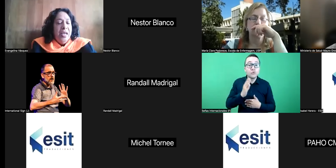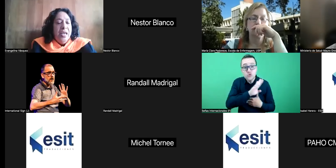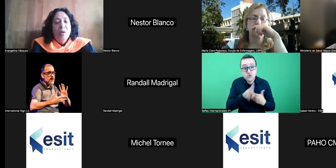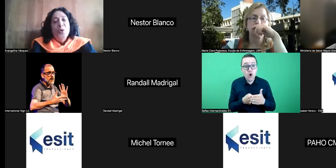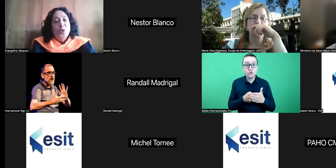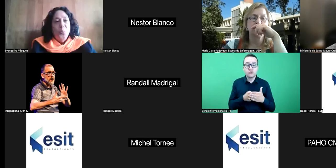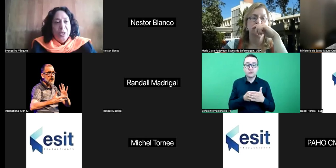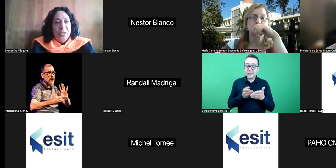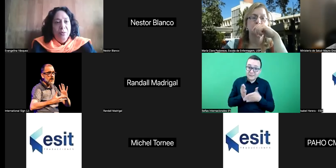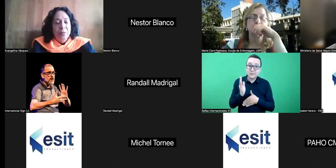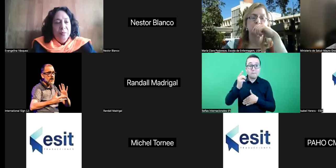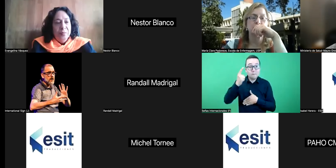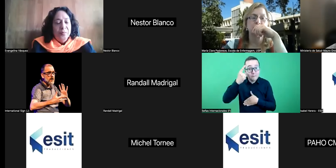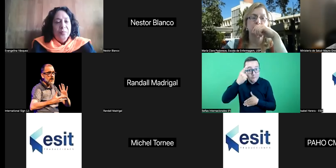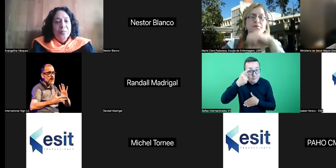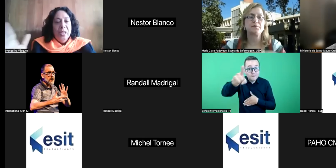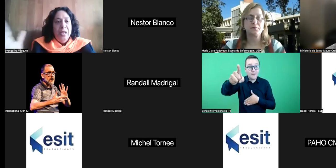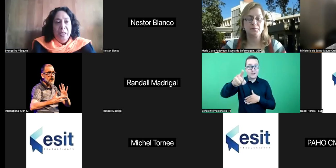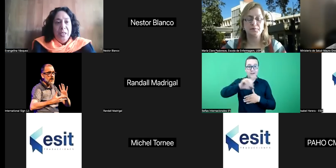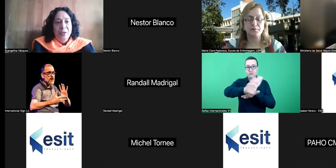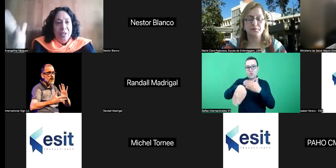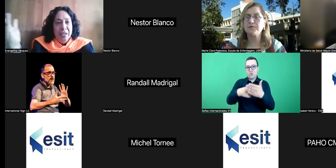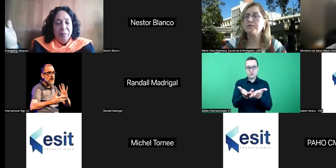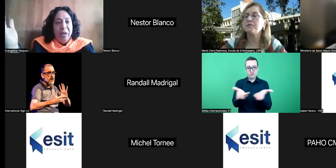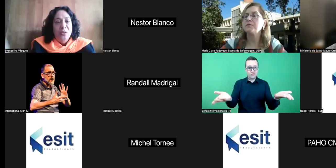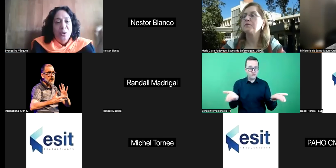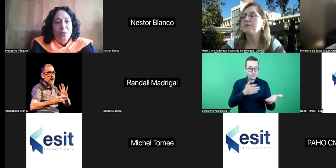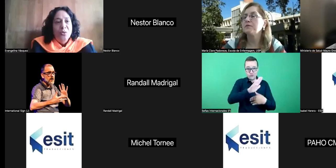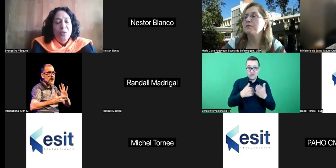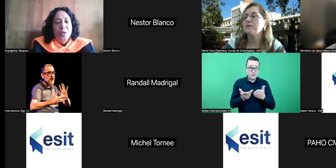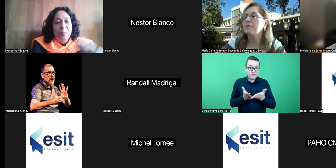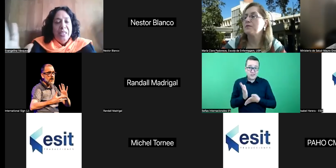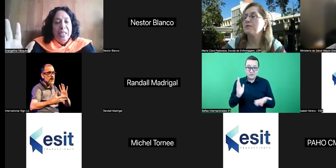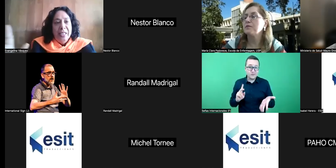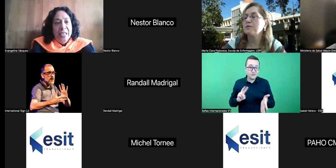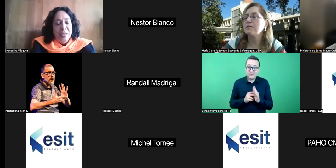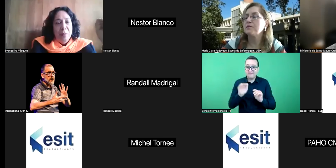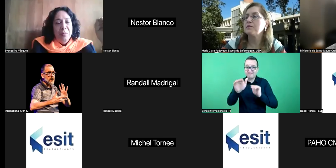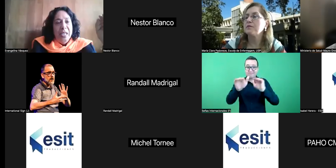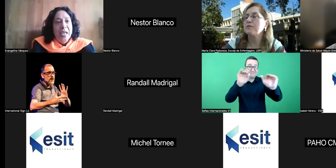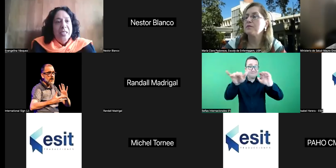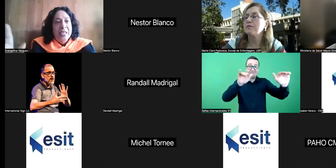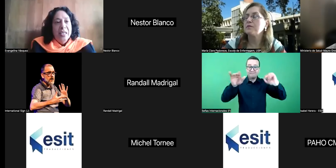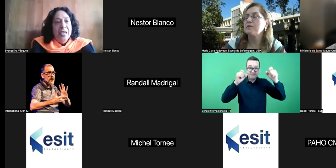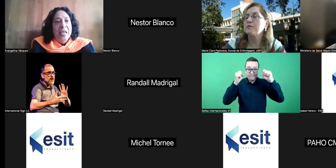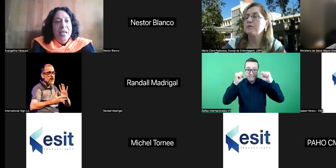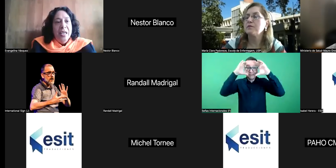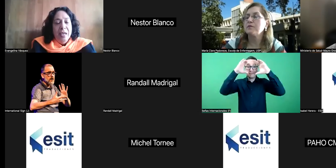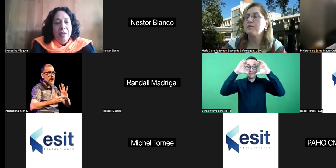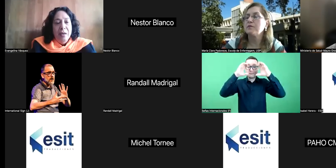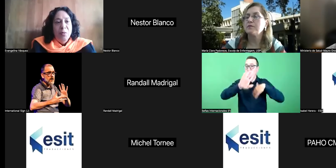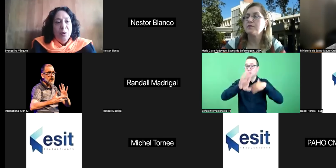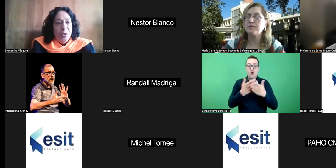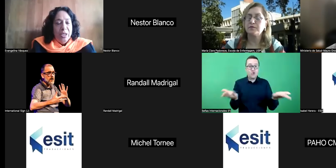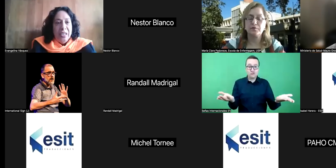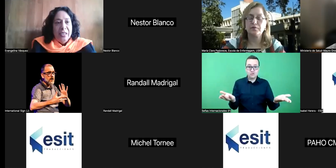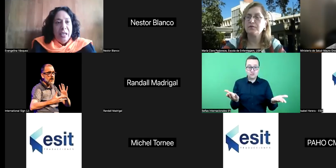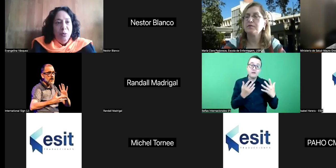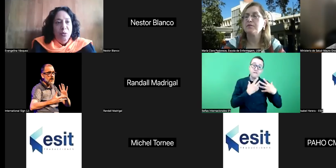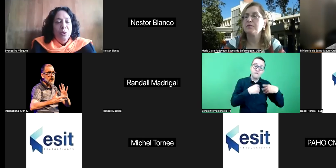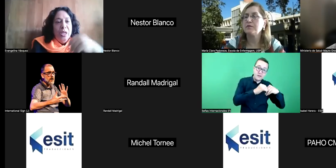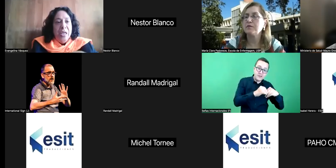droits de nous tous, pour tous. Donc, bien sûr, l'invitation est pour vous tous, les patients, les